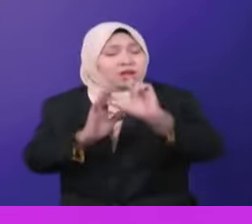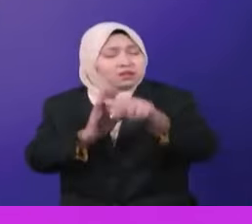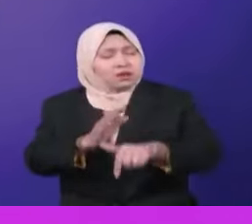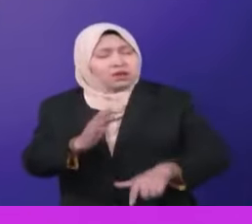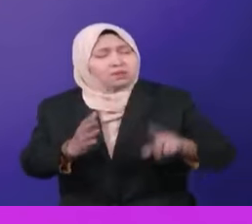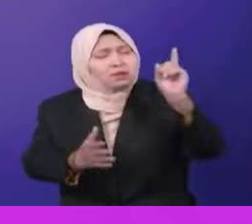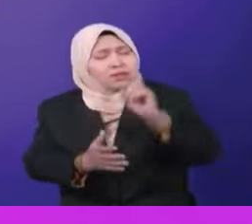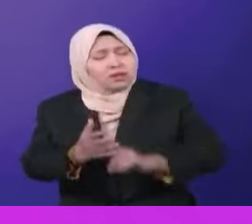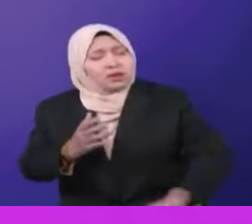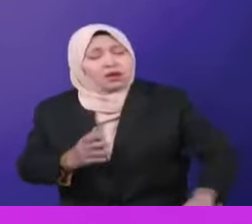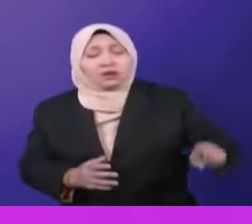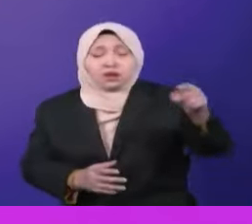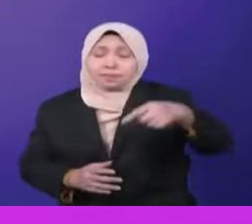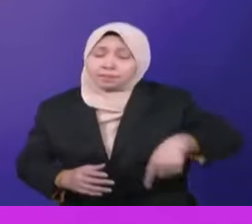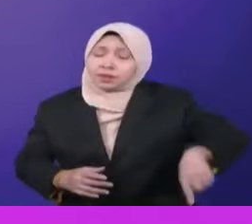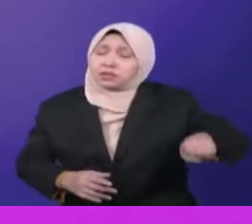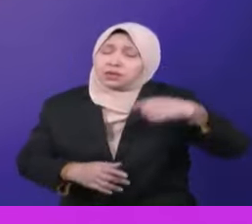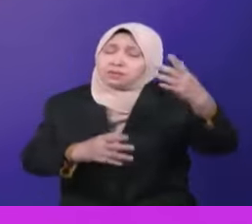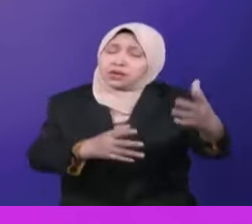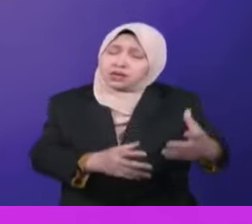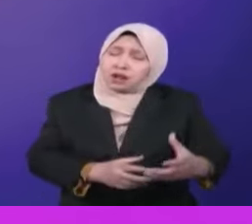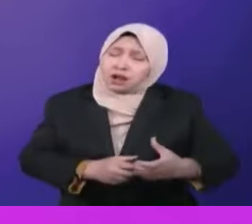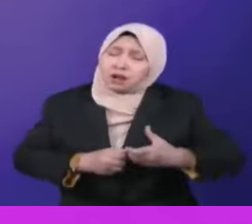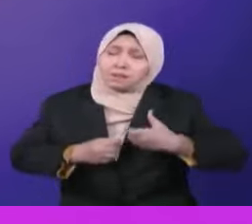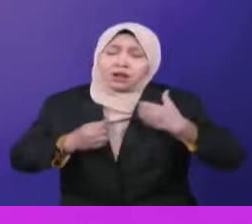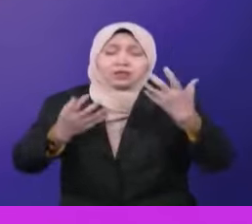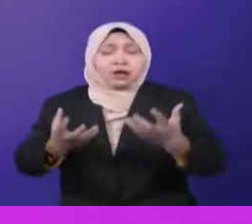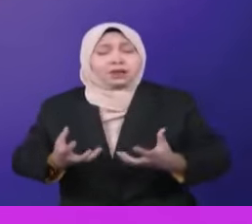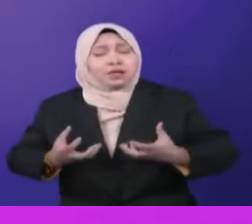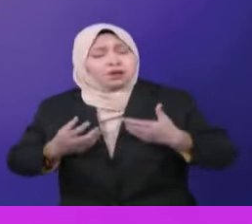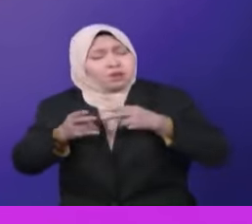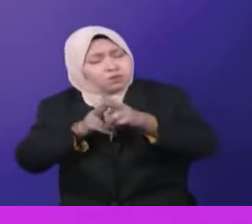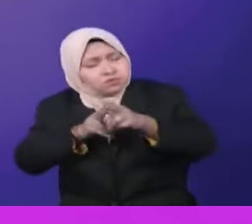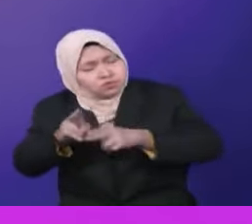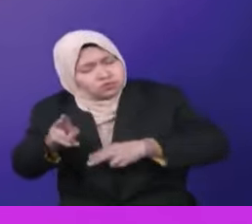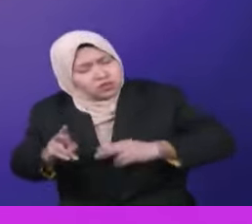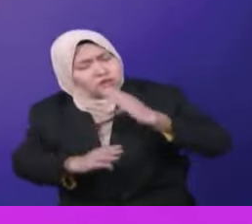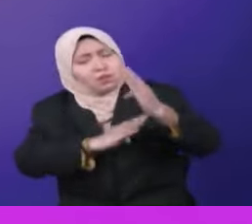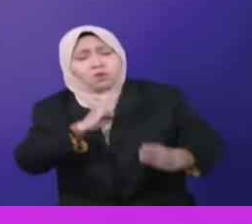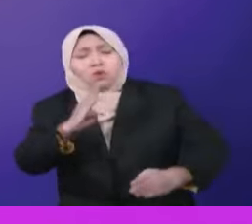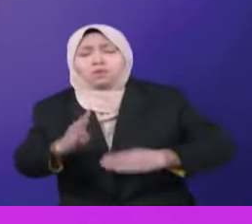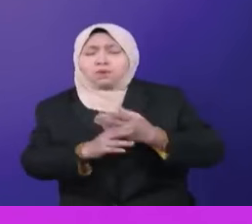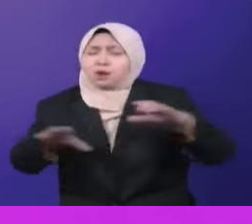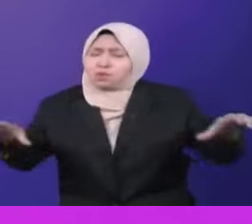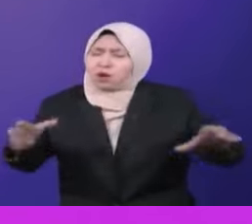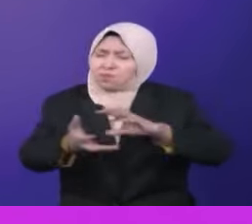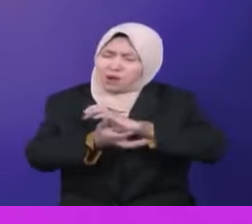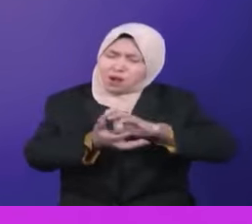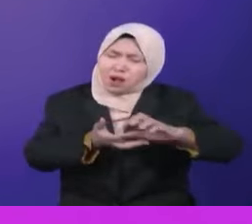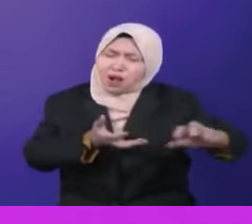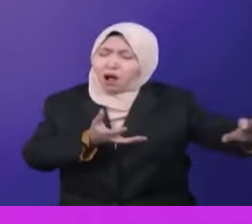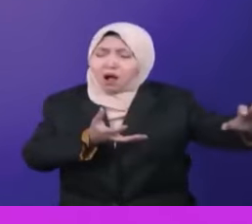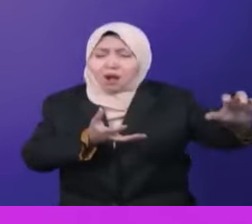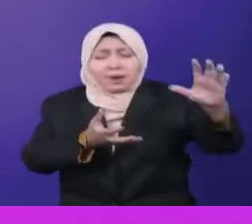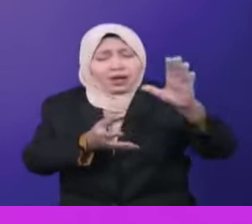وإذا تولى سعى في الأرض ليفسد فيها